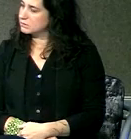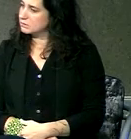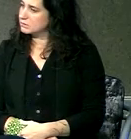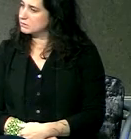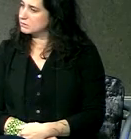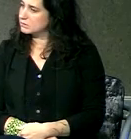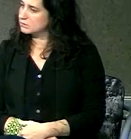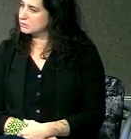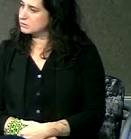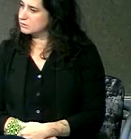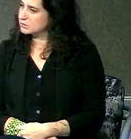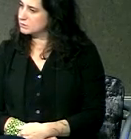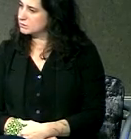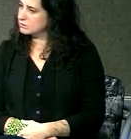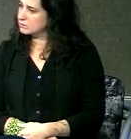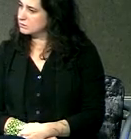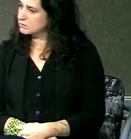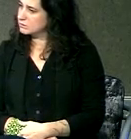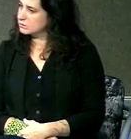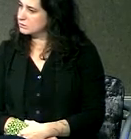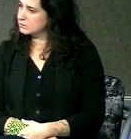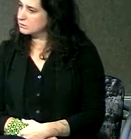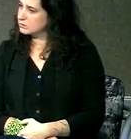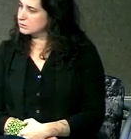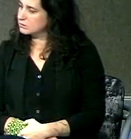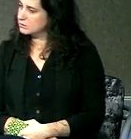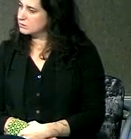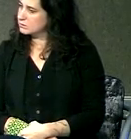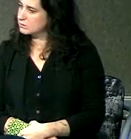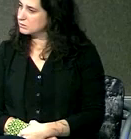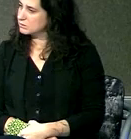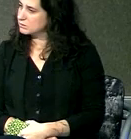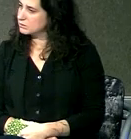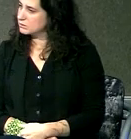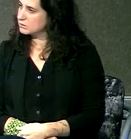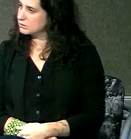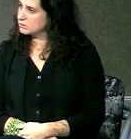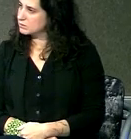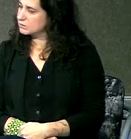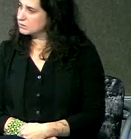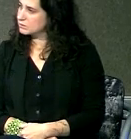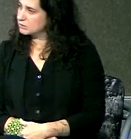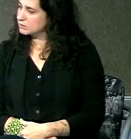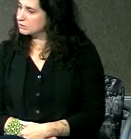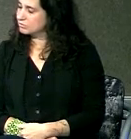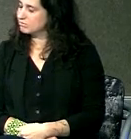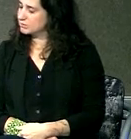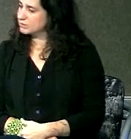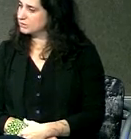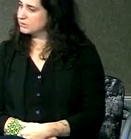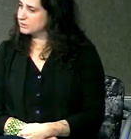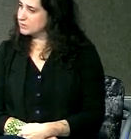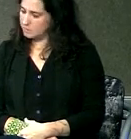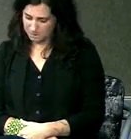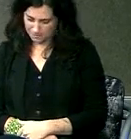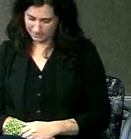charge, le savoir-faire, la substitution, etc. Et puis je vais être moins positive parce que là on a un retour en arrière, j'ai